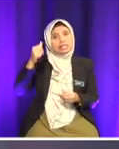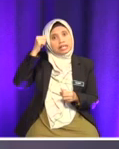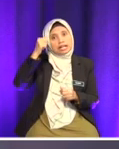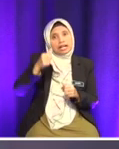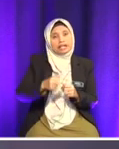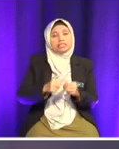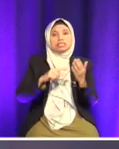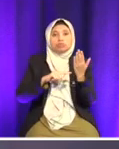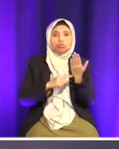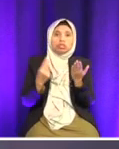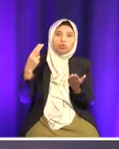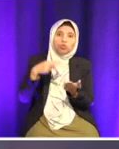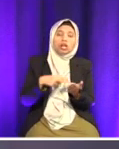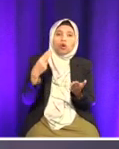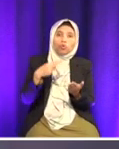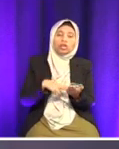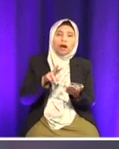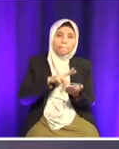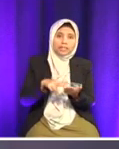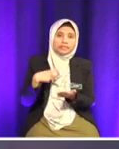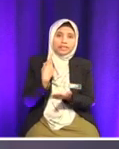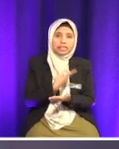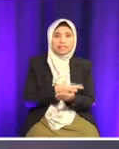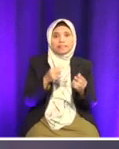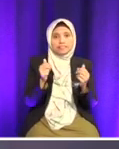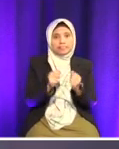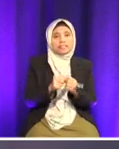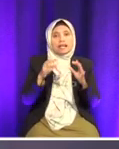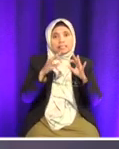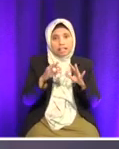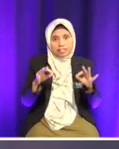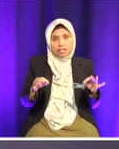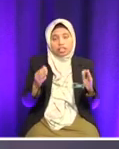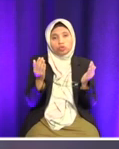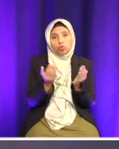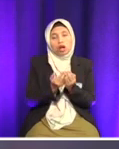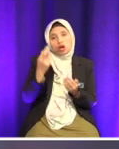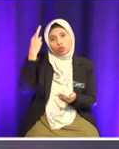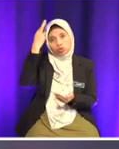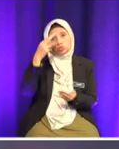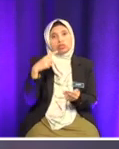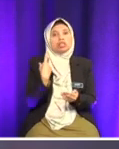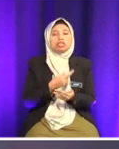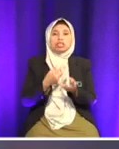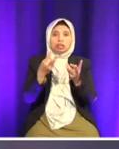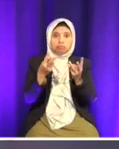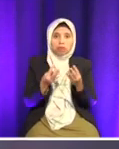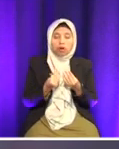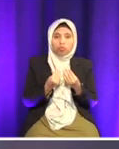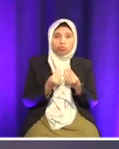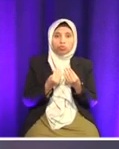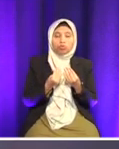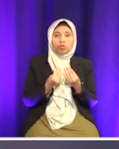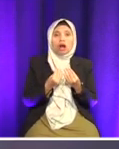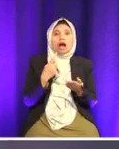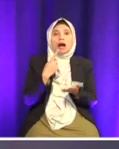kita ulang-ulang bacaan kita ee dengan ayat doa Rasulullah kita minta eh apa nih murid